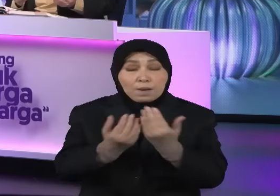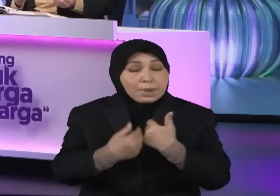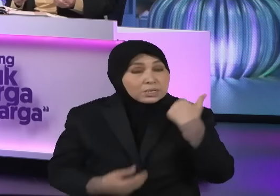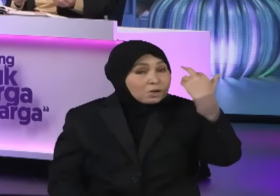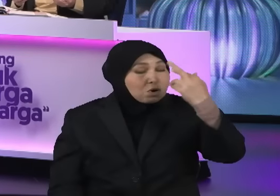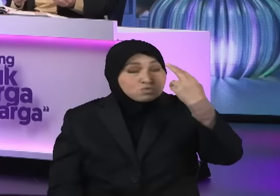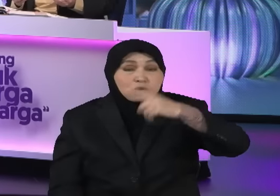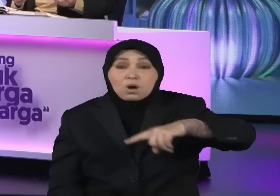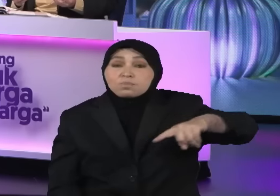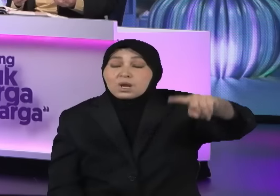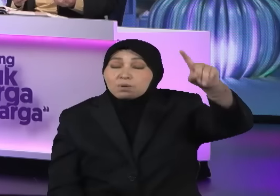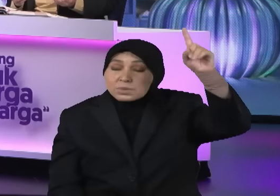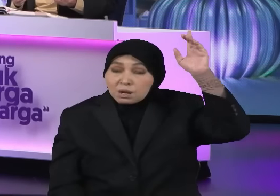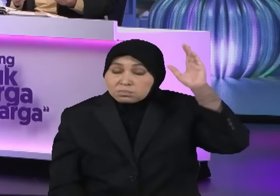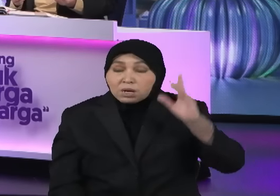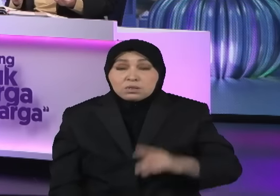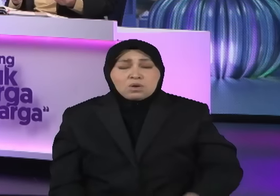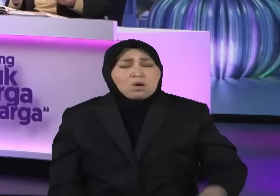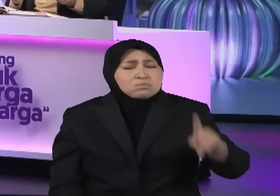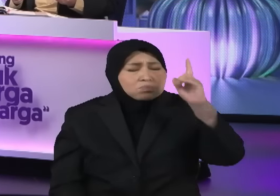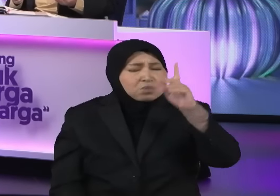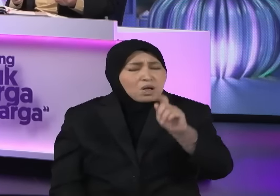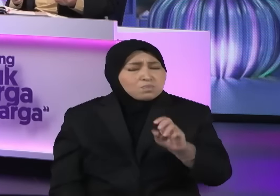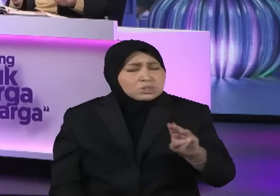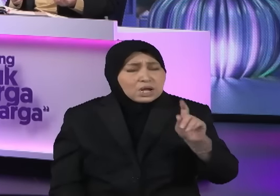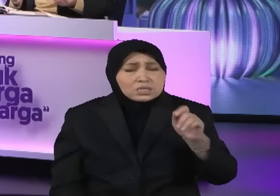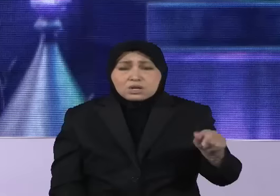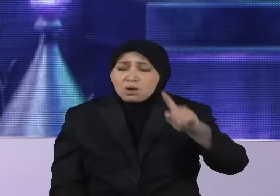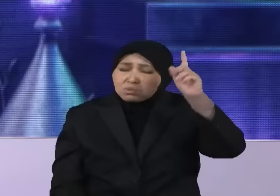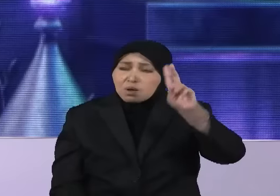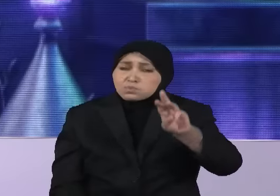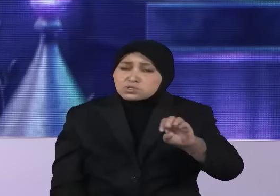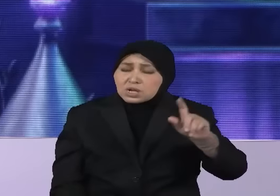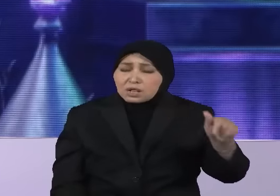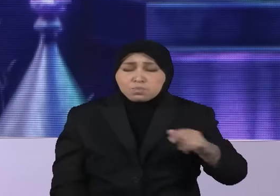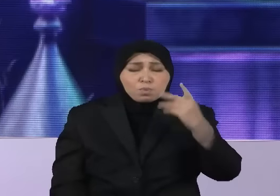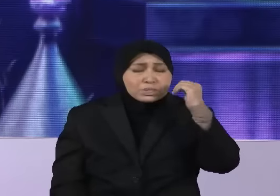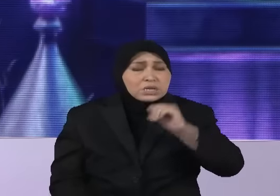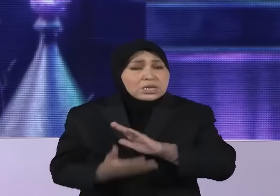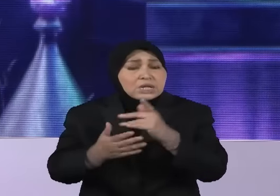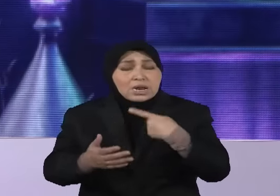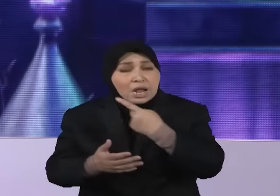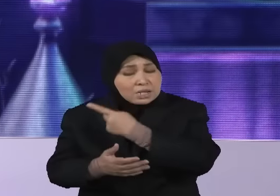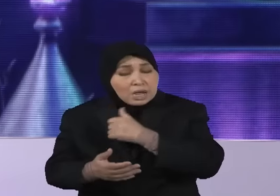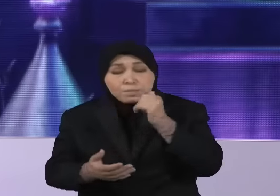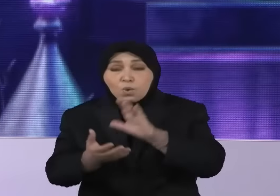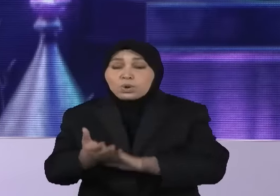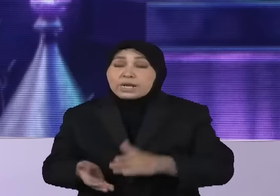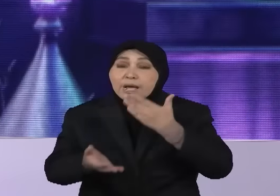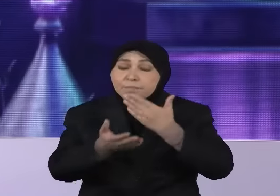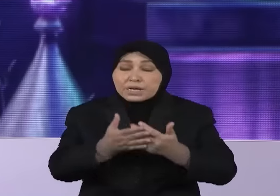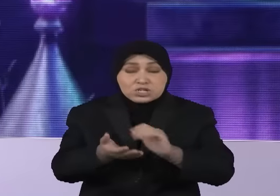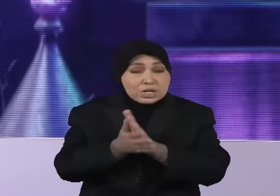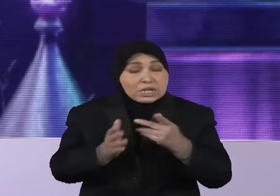wassalatu wassalamu ala asyrafil mursalin. Allahumma ja'alna minal muttaqin, Allahumma ja'alna minal mu'minin, Allahumma ja'alna minal muhsinin. Ya Allah,